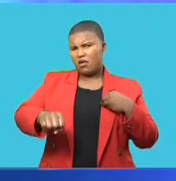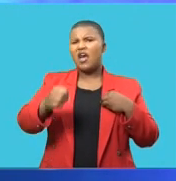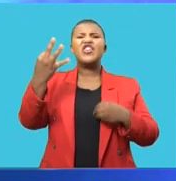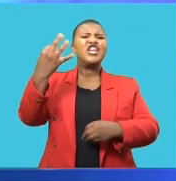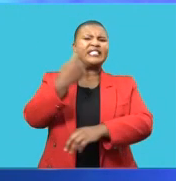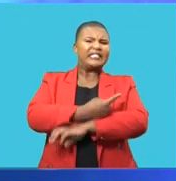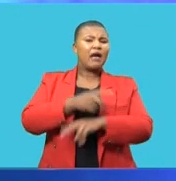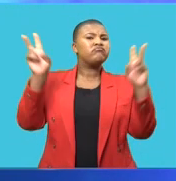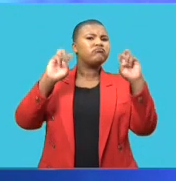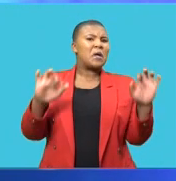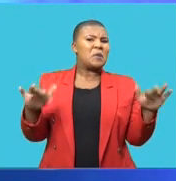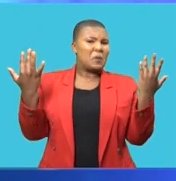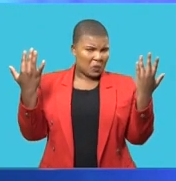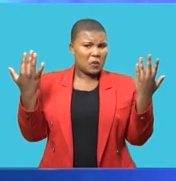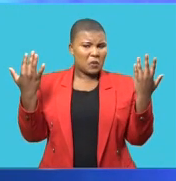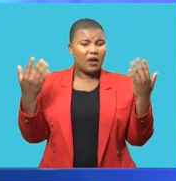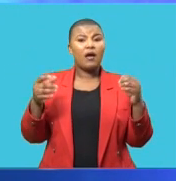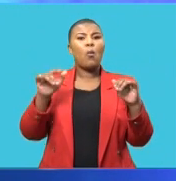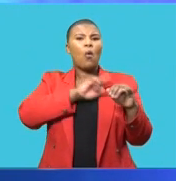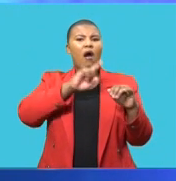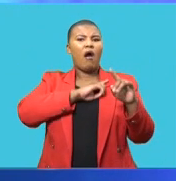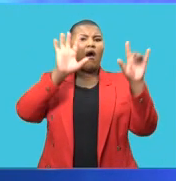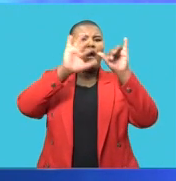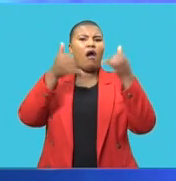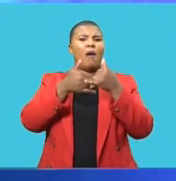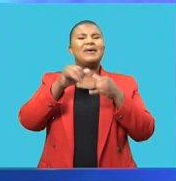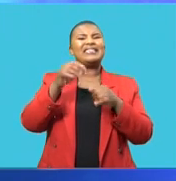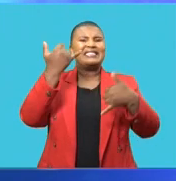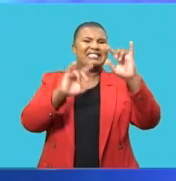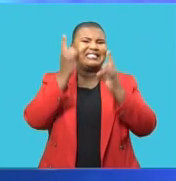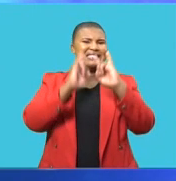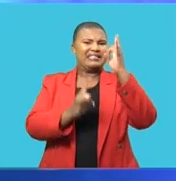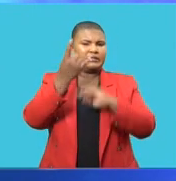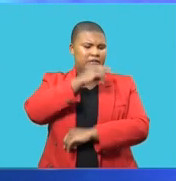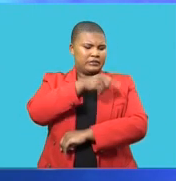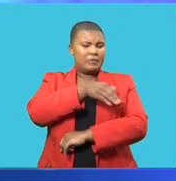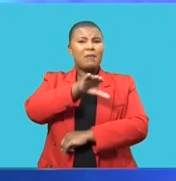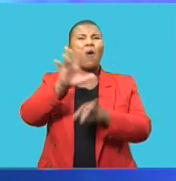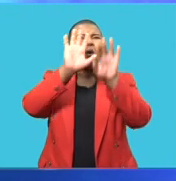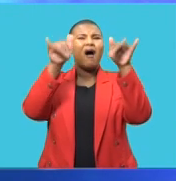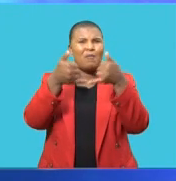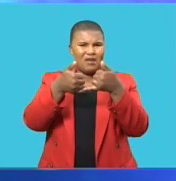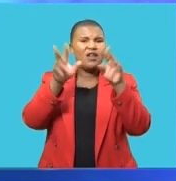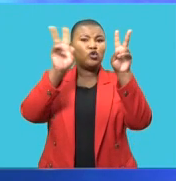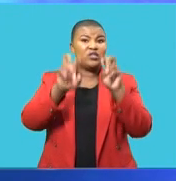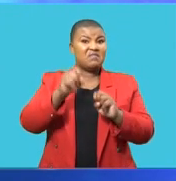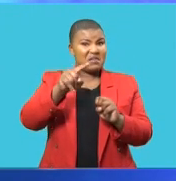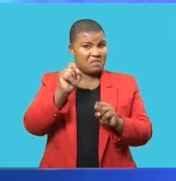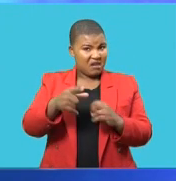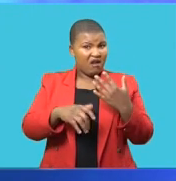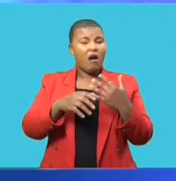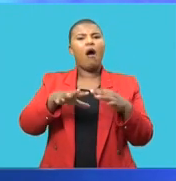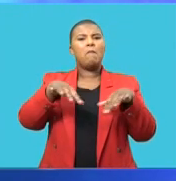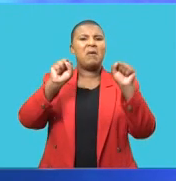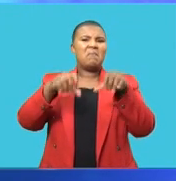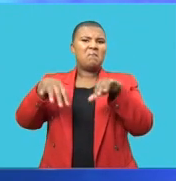ntle le motlakase, ka morao ha hore khampani ya phepelo ya motlakase ya City Power e tlaleho e gautse phepelo ya motlakase motsaneng wa bona, tlhalosong ya hore